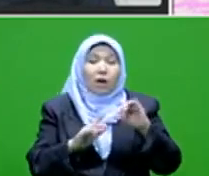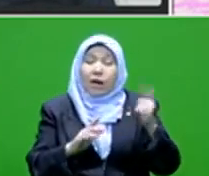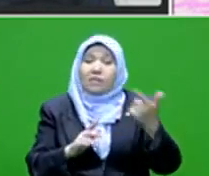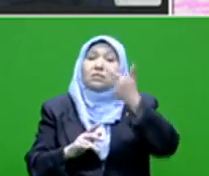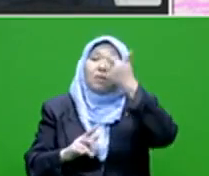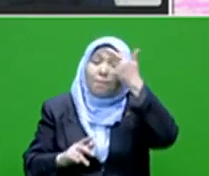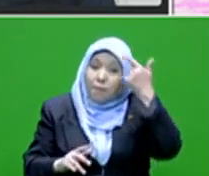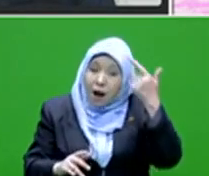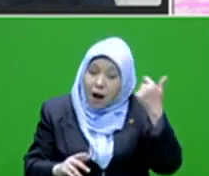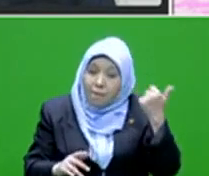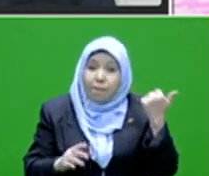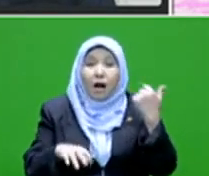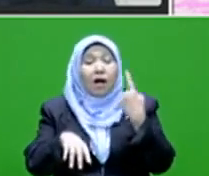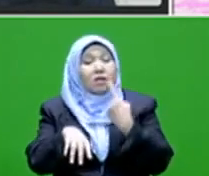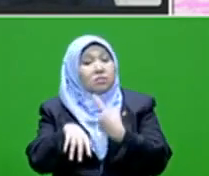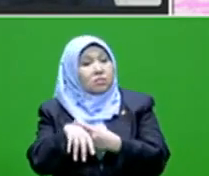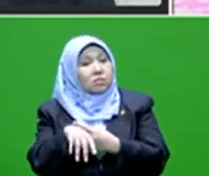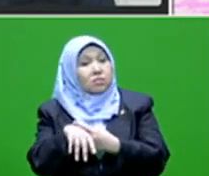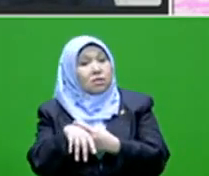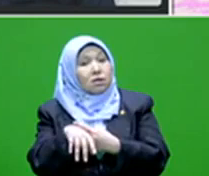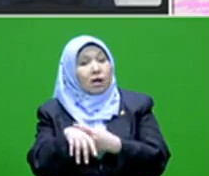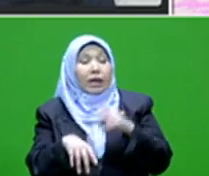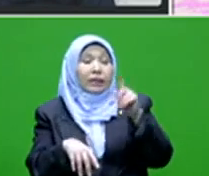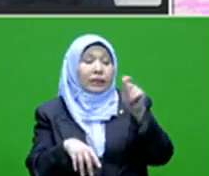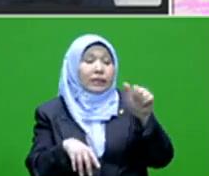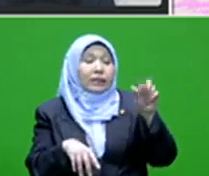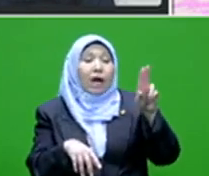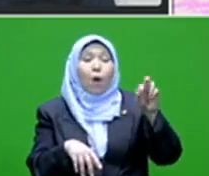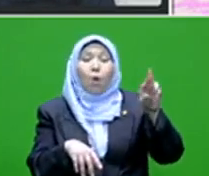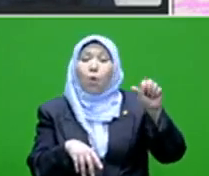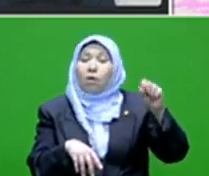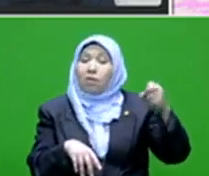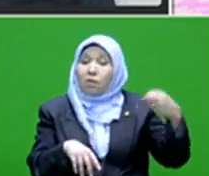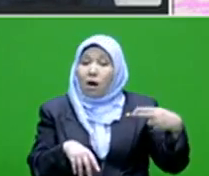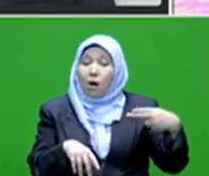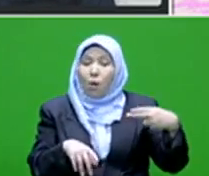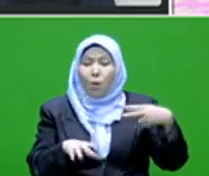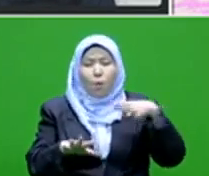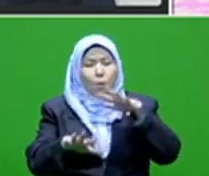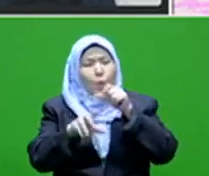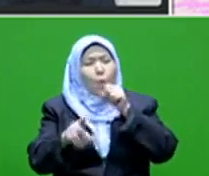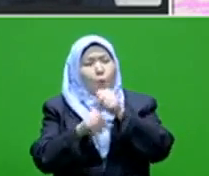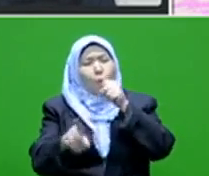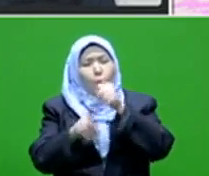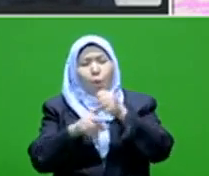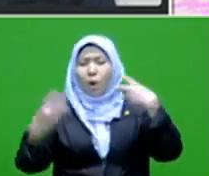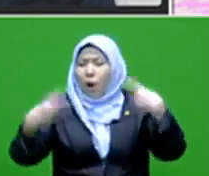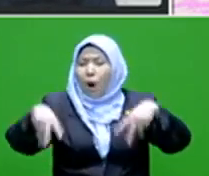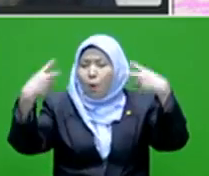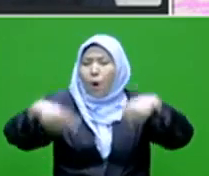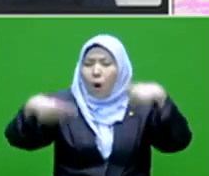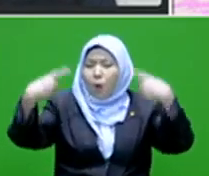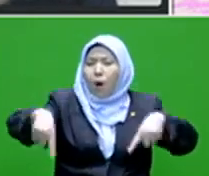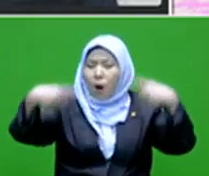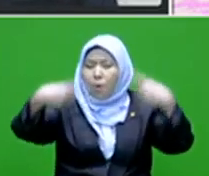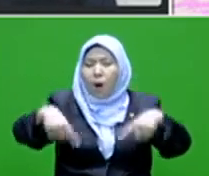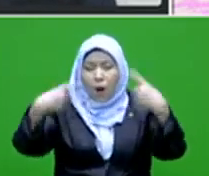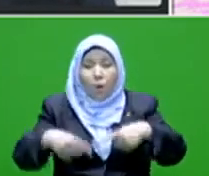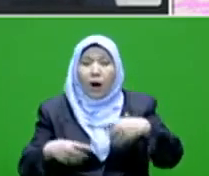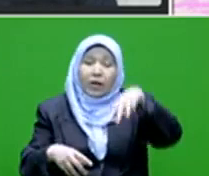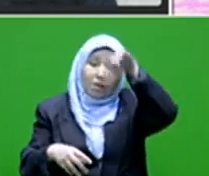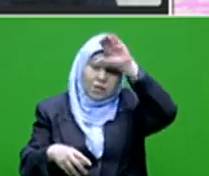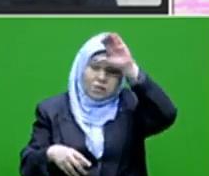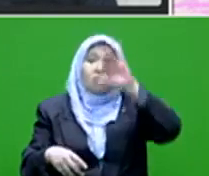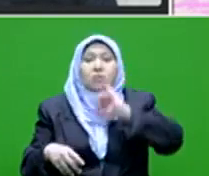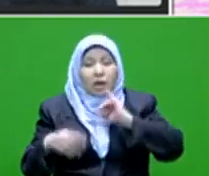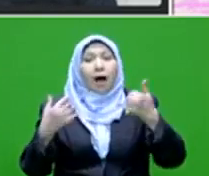Sebab semasa berlaku thawrah. Thawrah ni apa, rusuhan di Mesir. Rabah. Saya ada